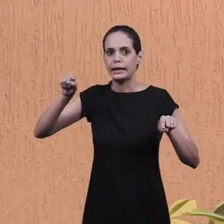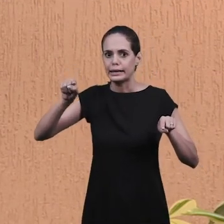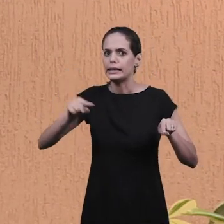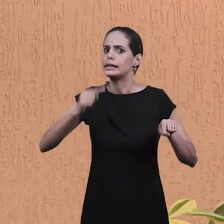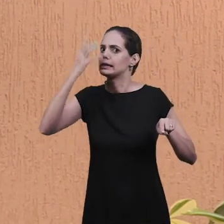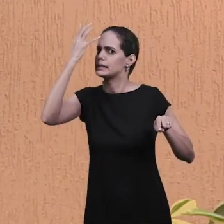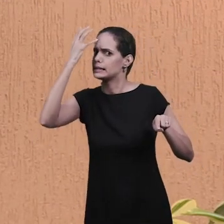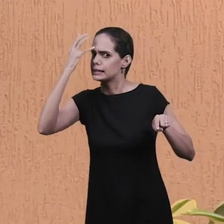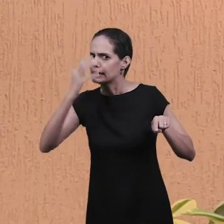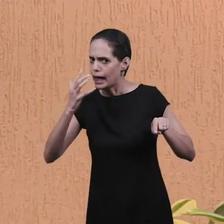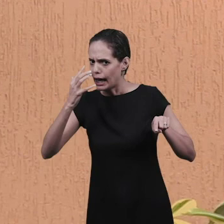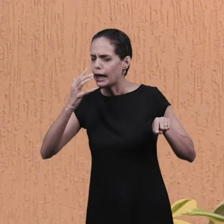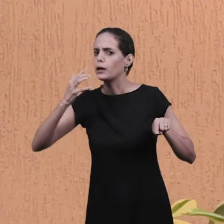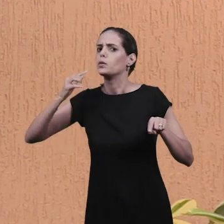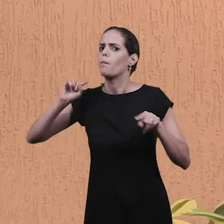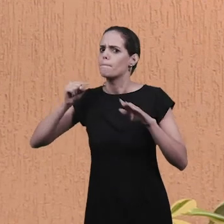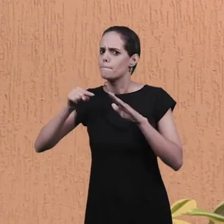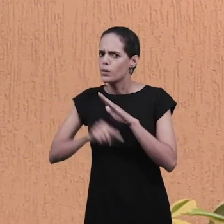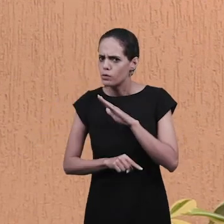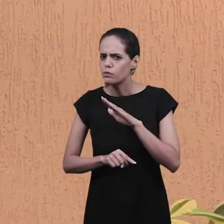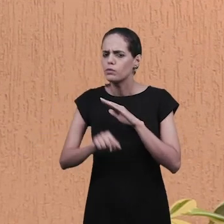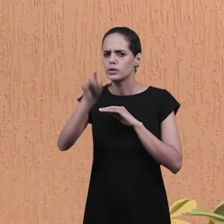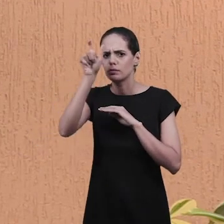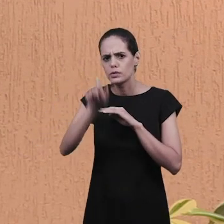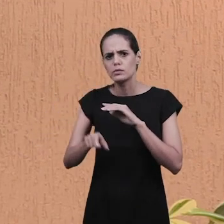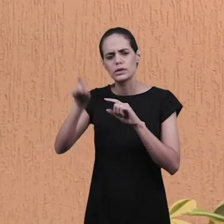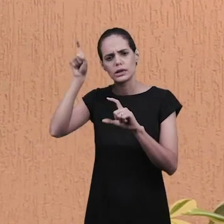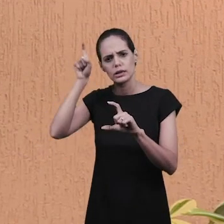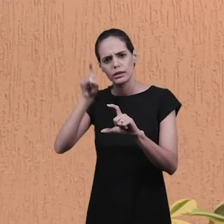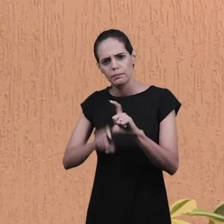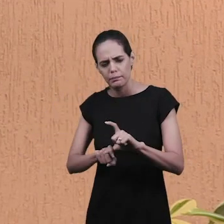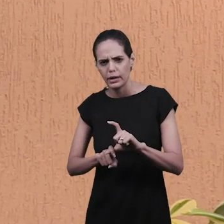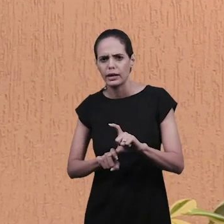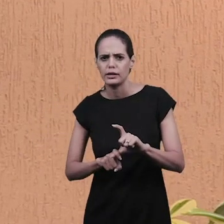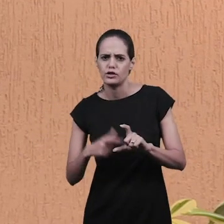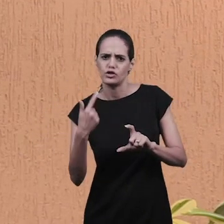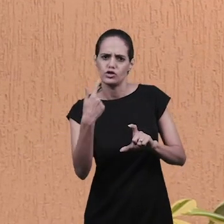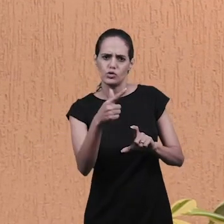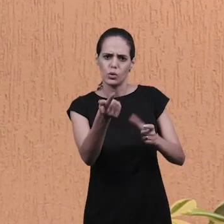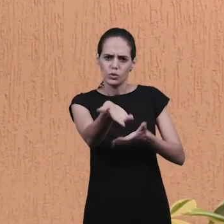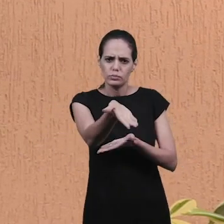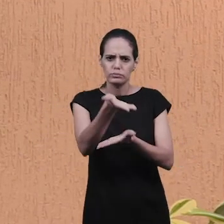les personnes qui sont complètement dépendantes de l'autre.